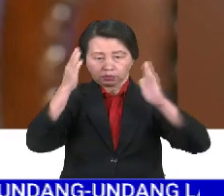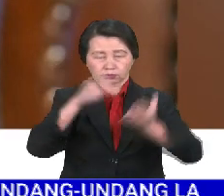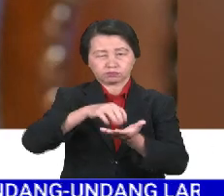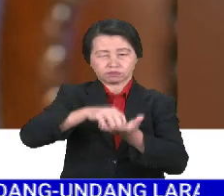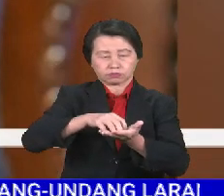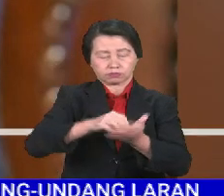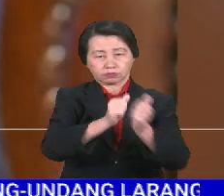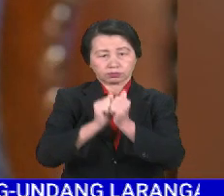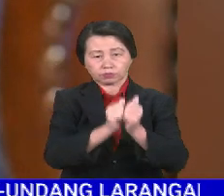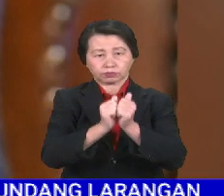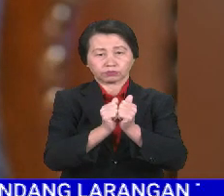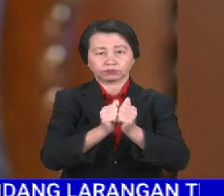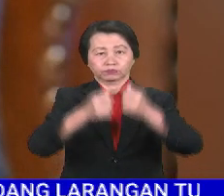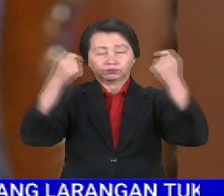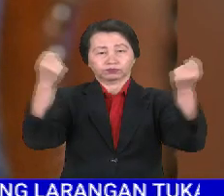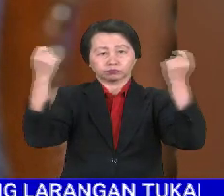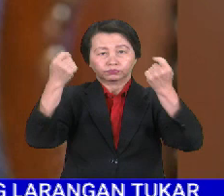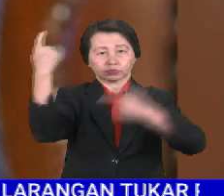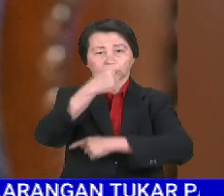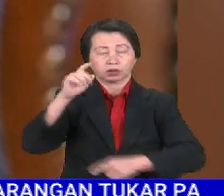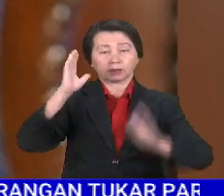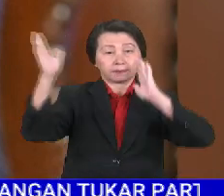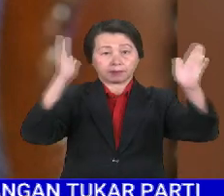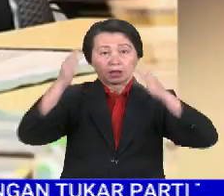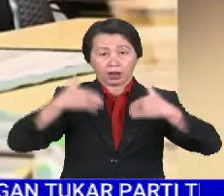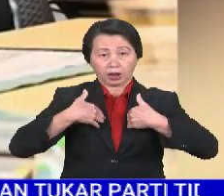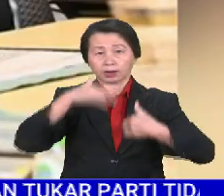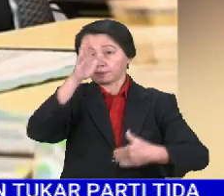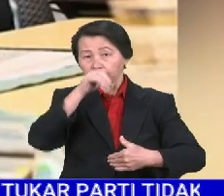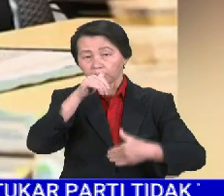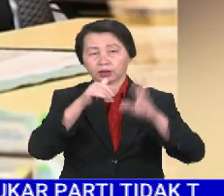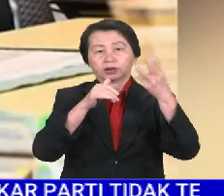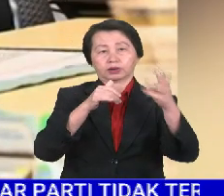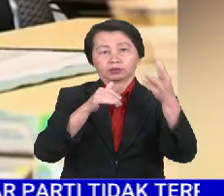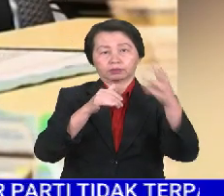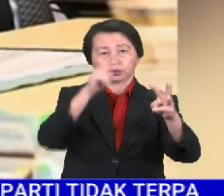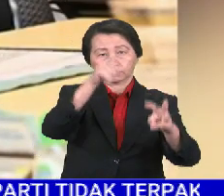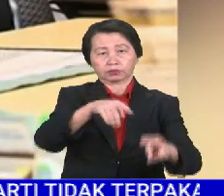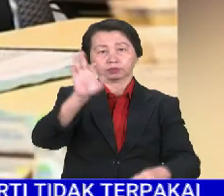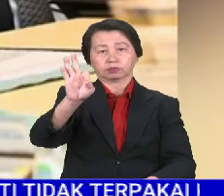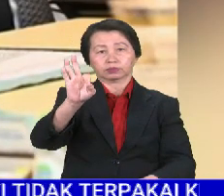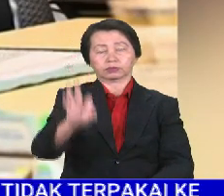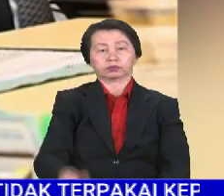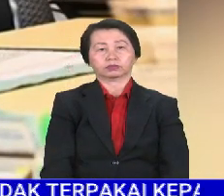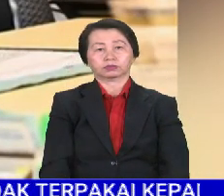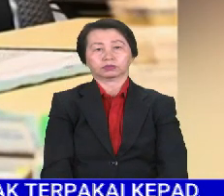Teguh Bersama. Sambutan Hari Malaysia pula akan diadakan di Melaka pada 16 September ini.